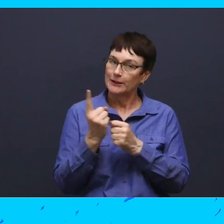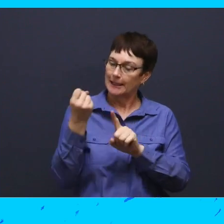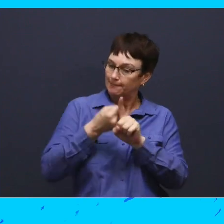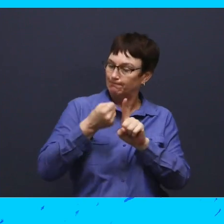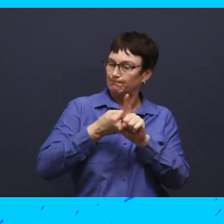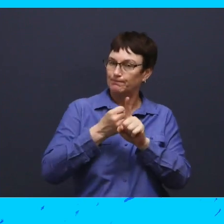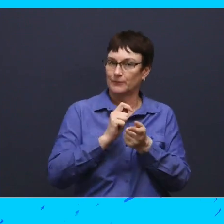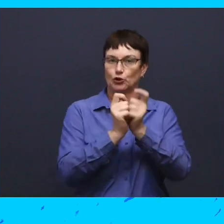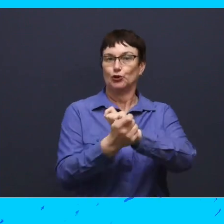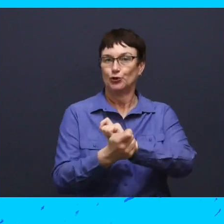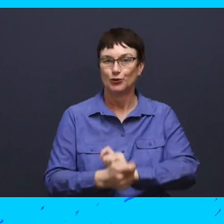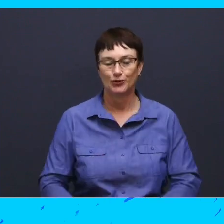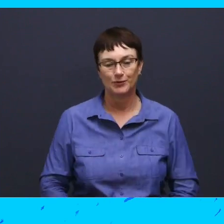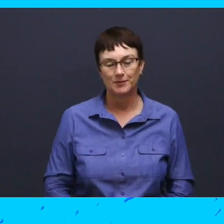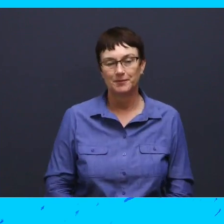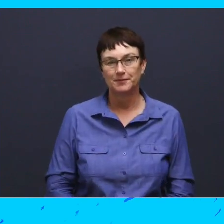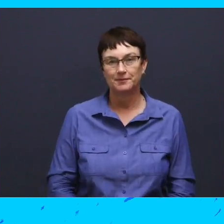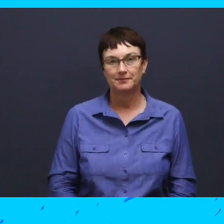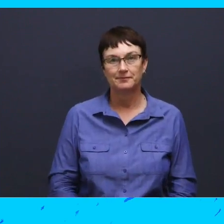effectivement pour des changements.